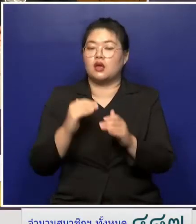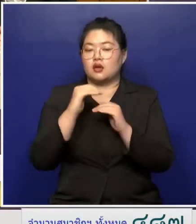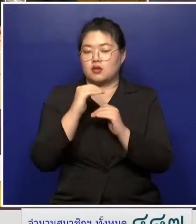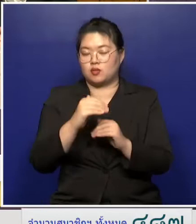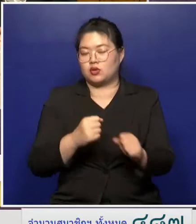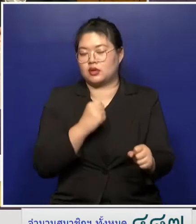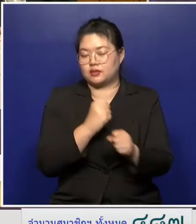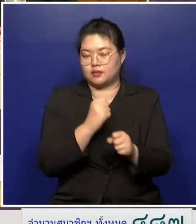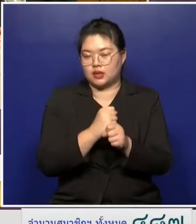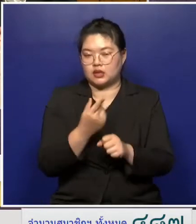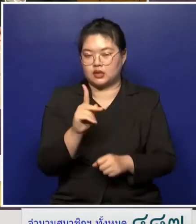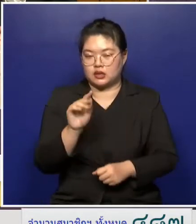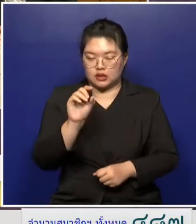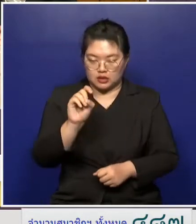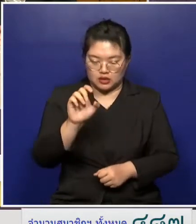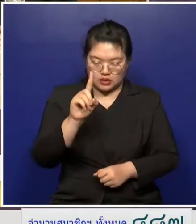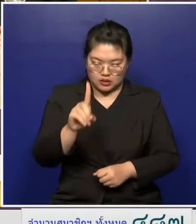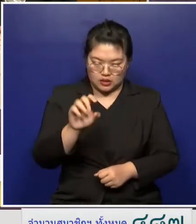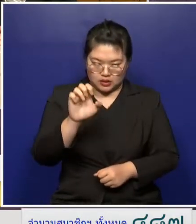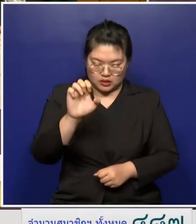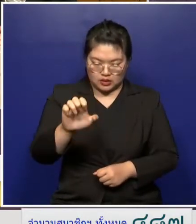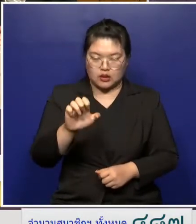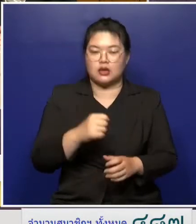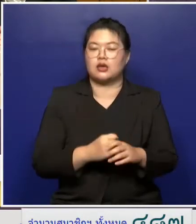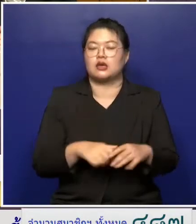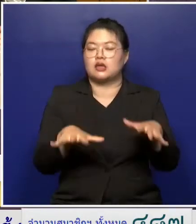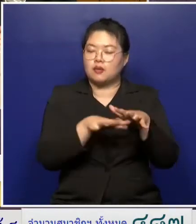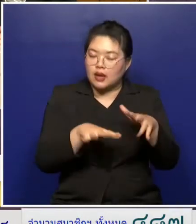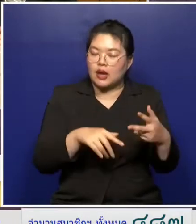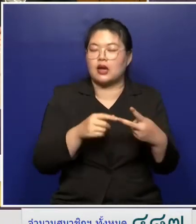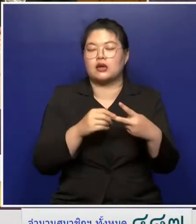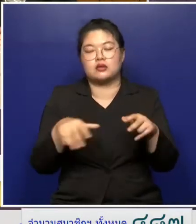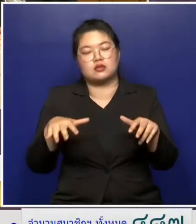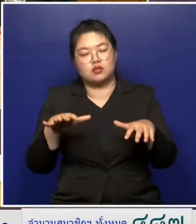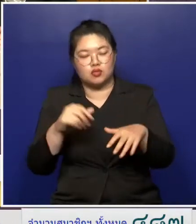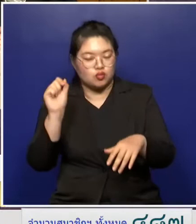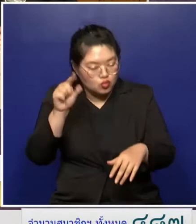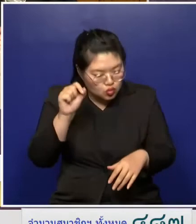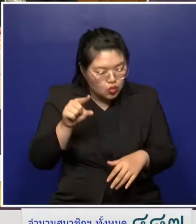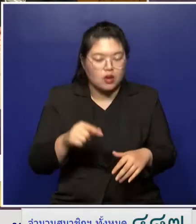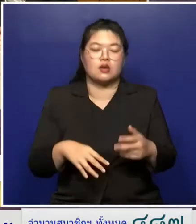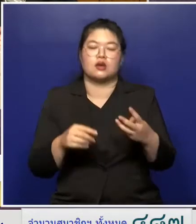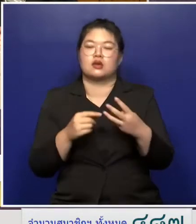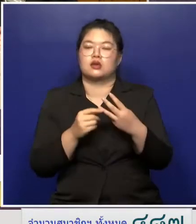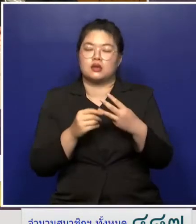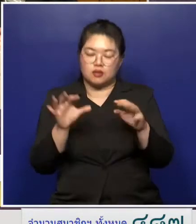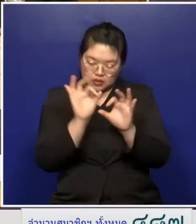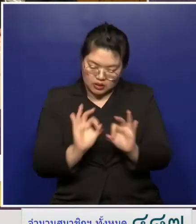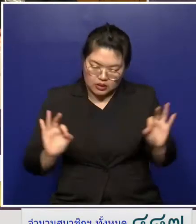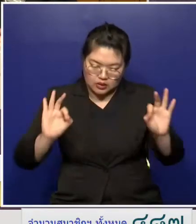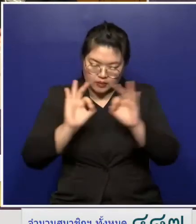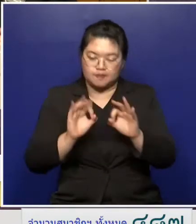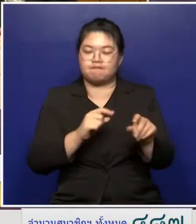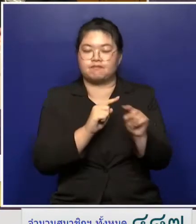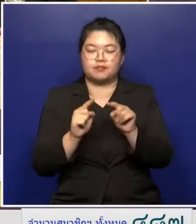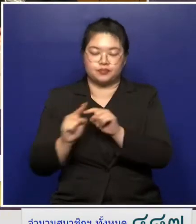วคดีออกเป็นสำนวนคดีทั่วไปสำนวนคดีเร่งดวน แล้วกสำนวคดีสำคัญซึ่ก็จะช่กภินาภภาคธีของ